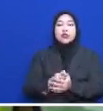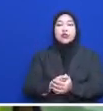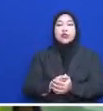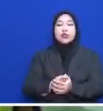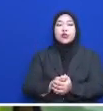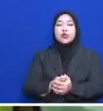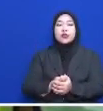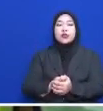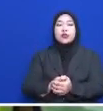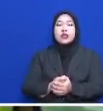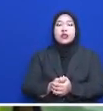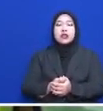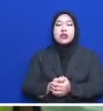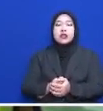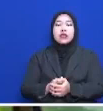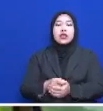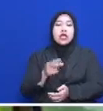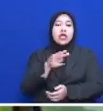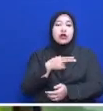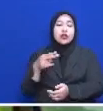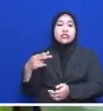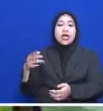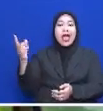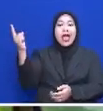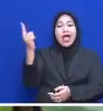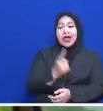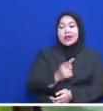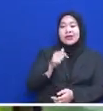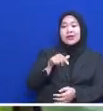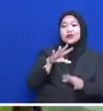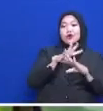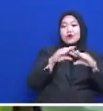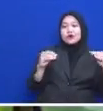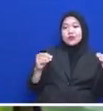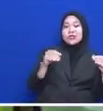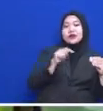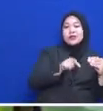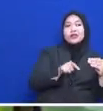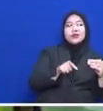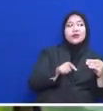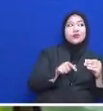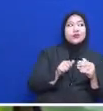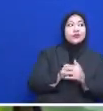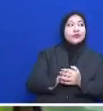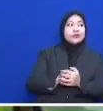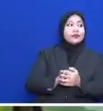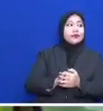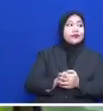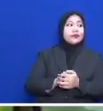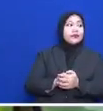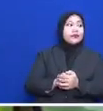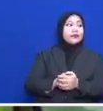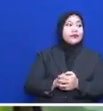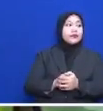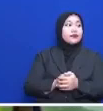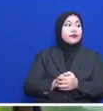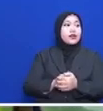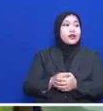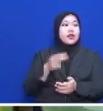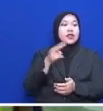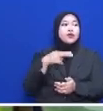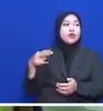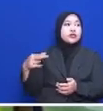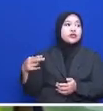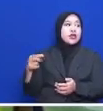memposisikan negara hadir dan menjadi solusi. Negeri ini bukan negeri tarung bebas. Negeri